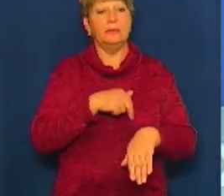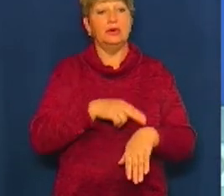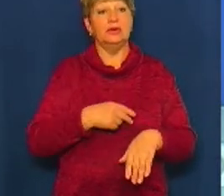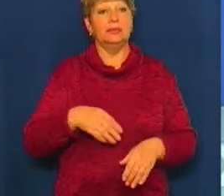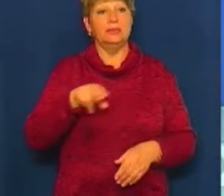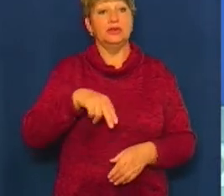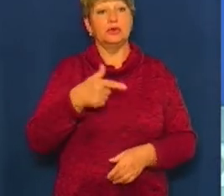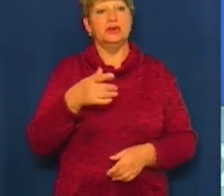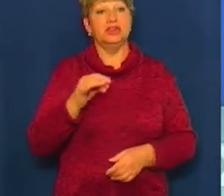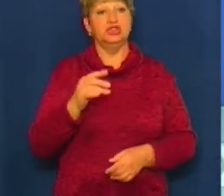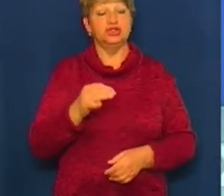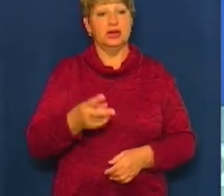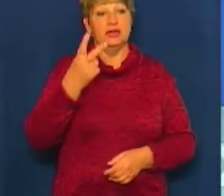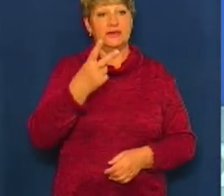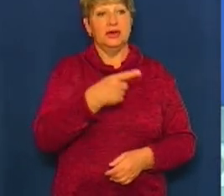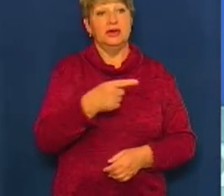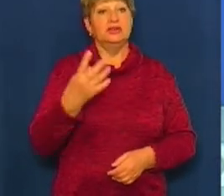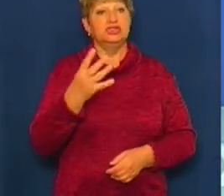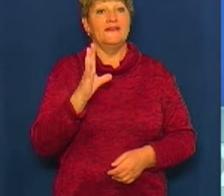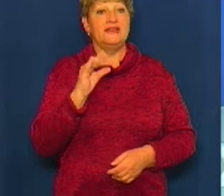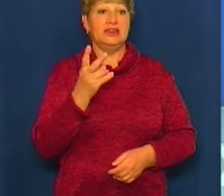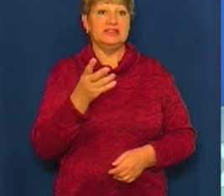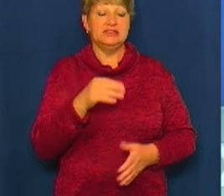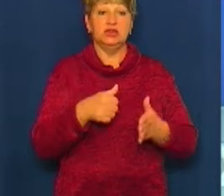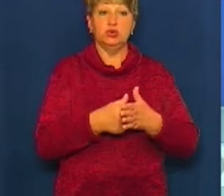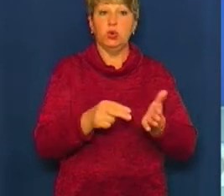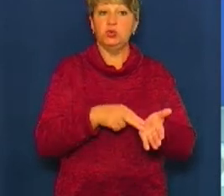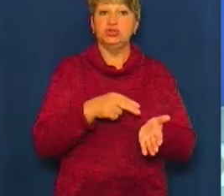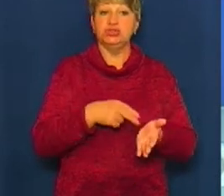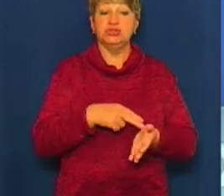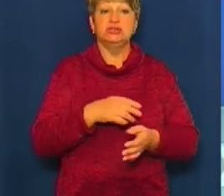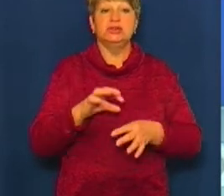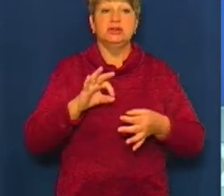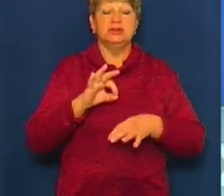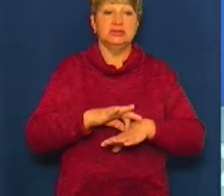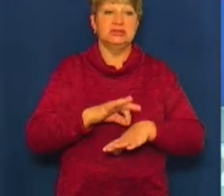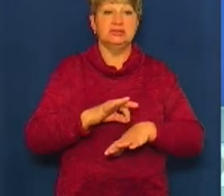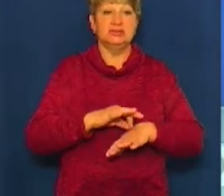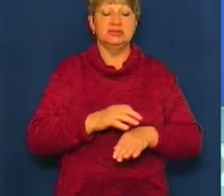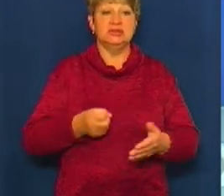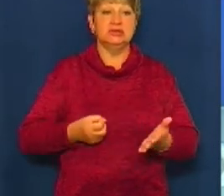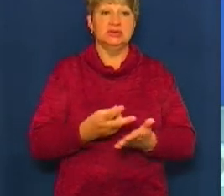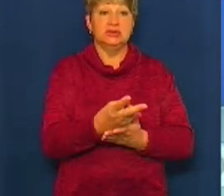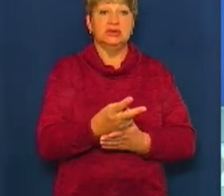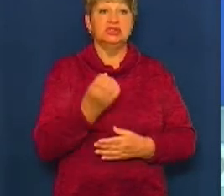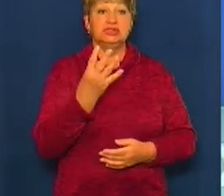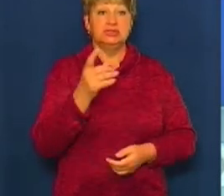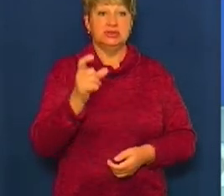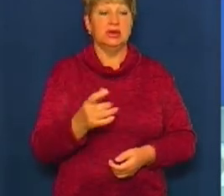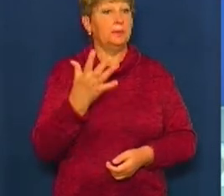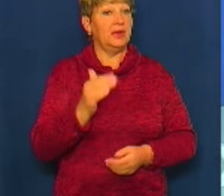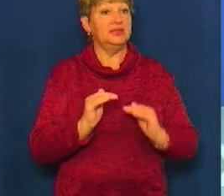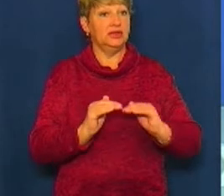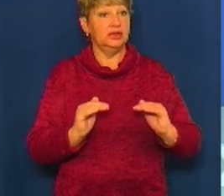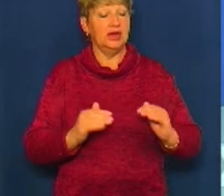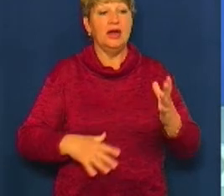Грищенко. Нагадаю, з 2 по 4 вересня до Черкаської інфекційної лікарні госпіталізували 14 осіб, з них 5 дітей.